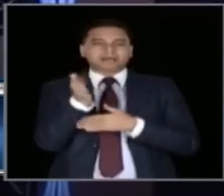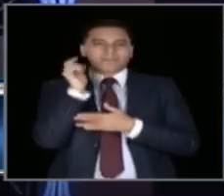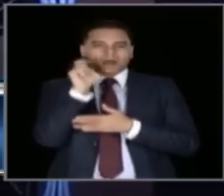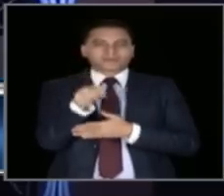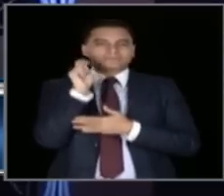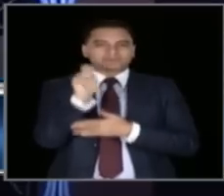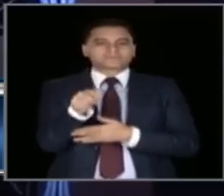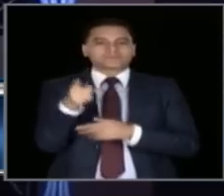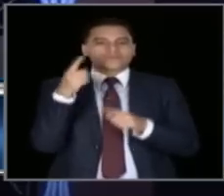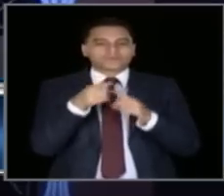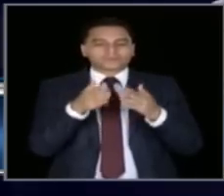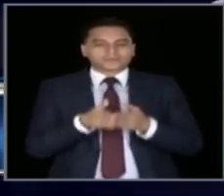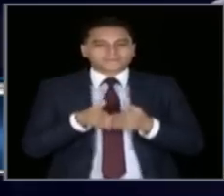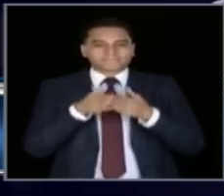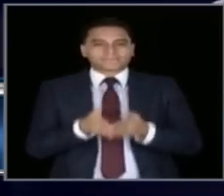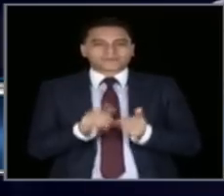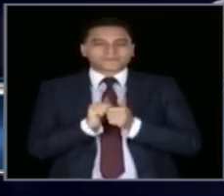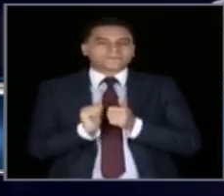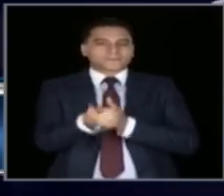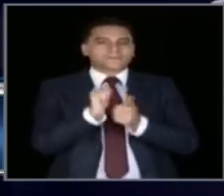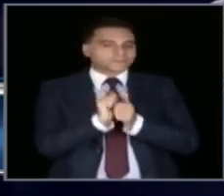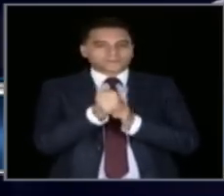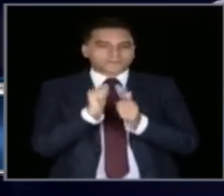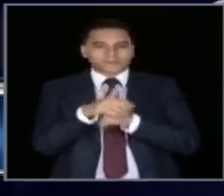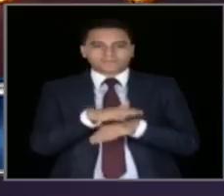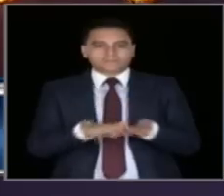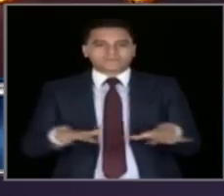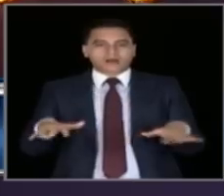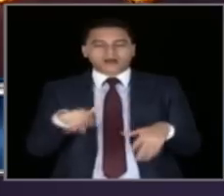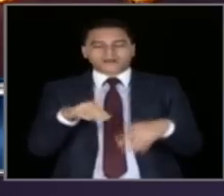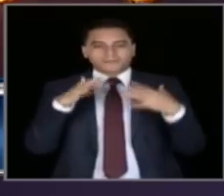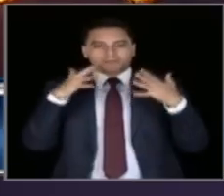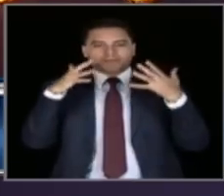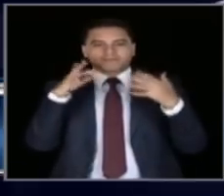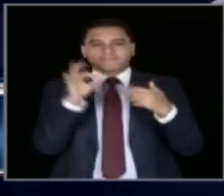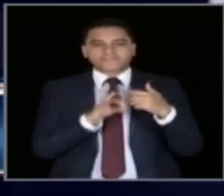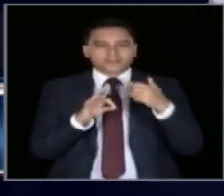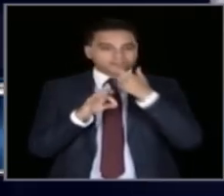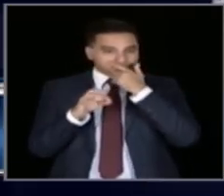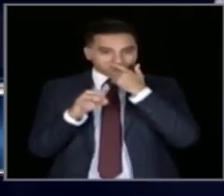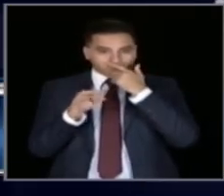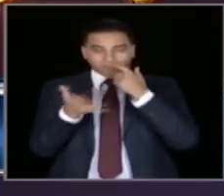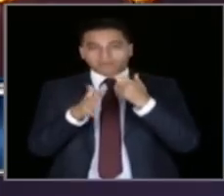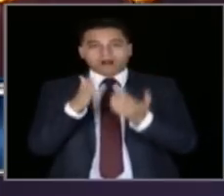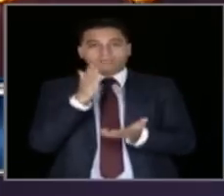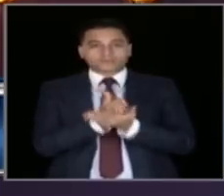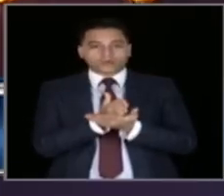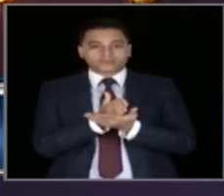وركوب القوارب السريعة. أحمد عبد الحكم، البحر المتوسط.